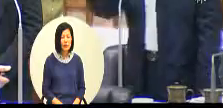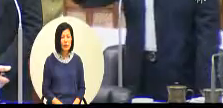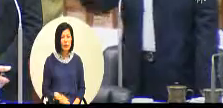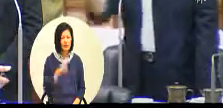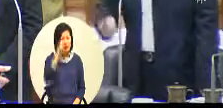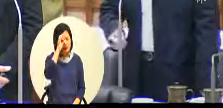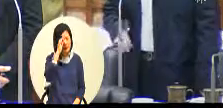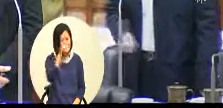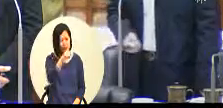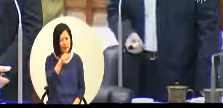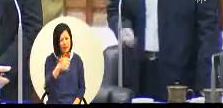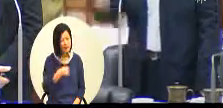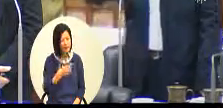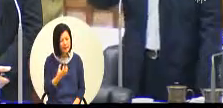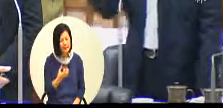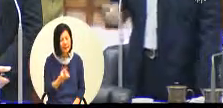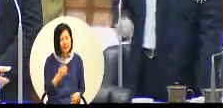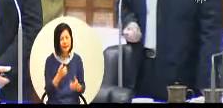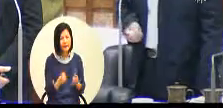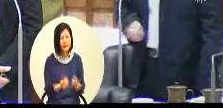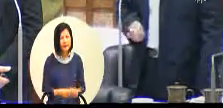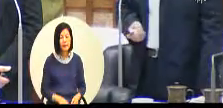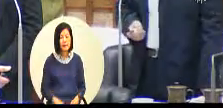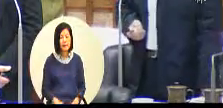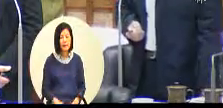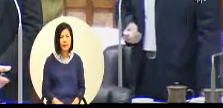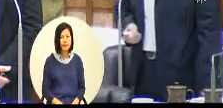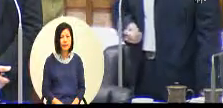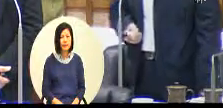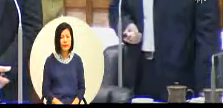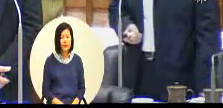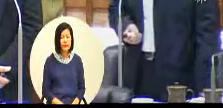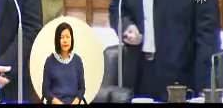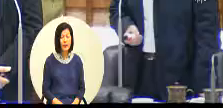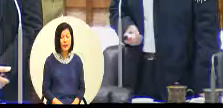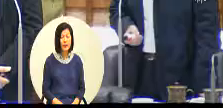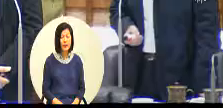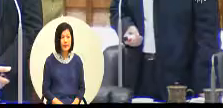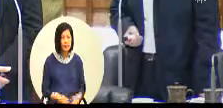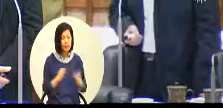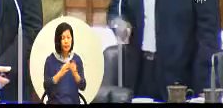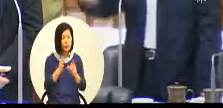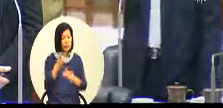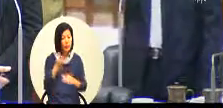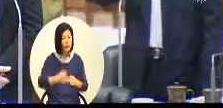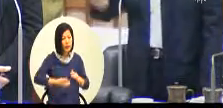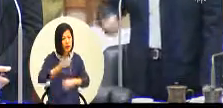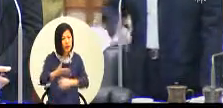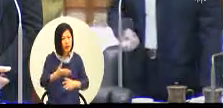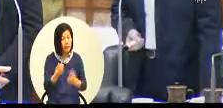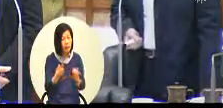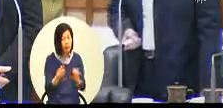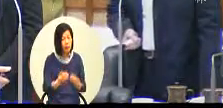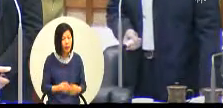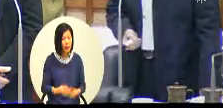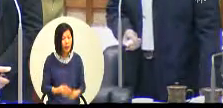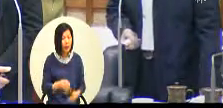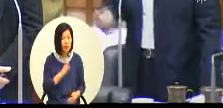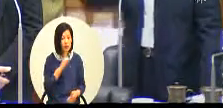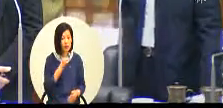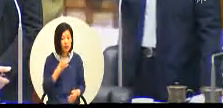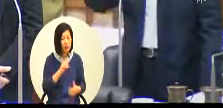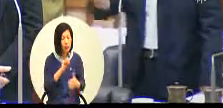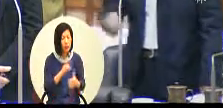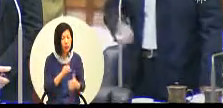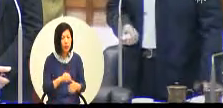痛。你再转过来说，是那个副座，你说你当局长的时候你没有用心吗？那我也对你说交代不过去。